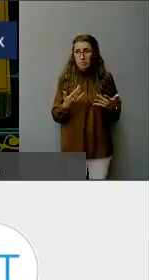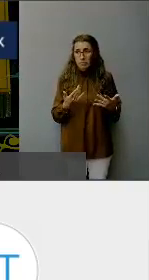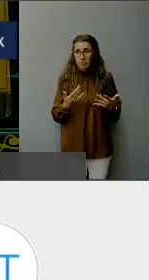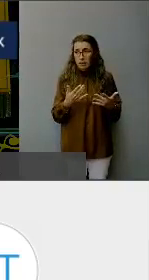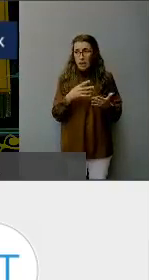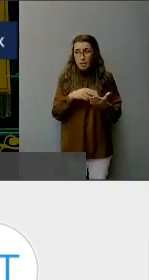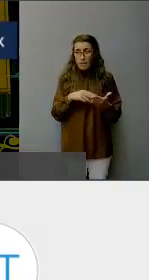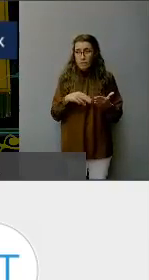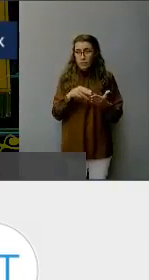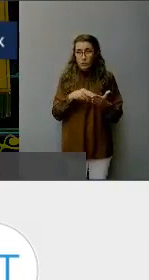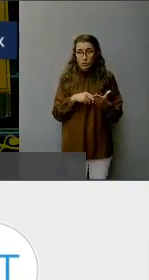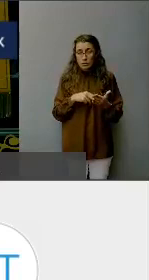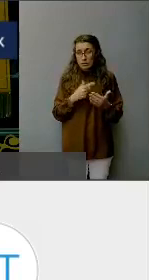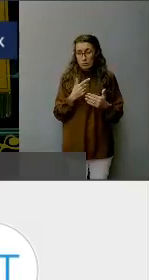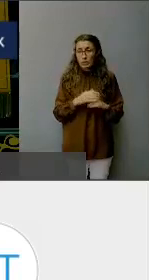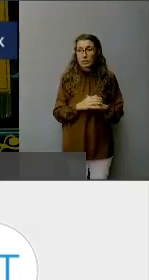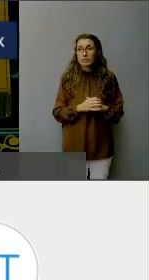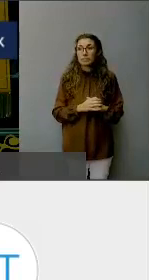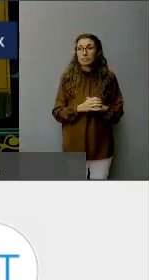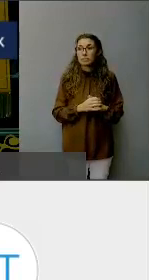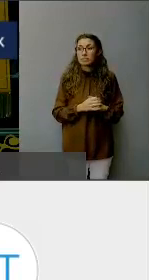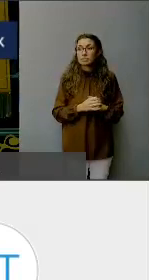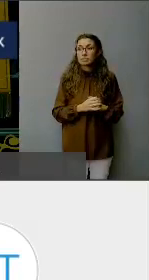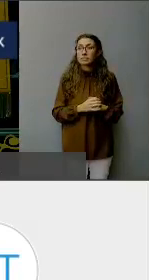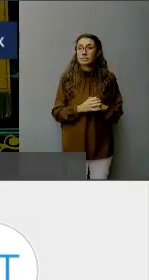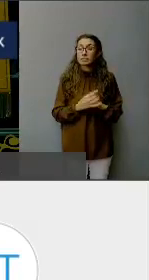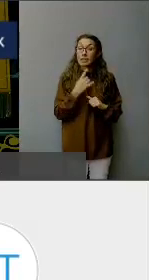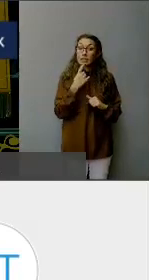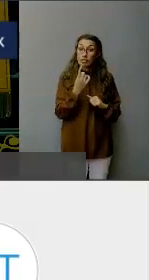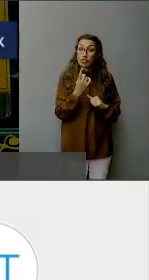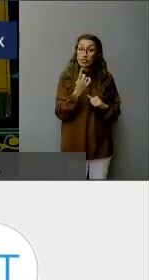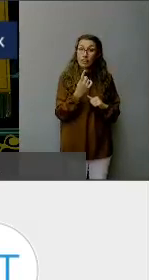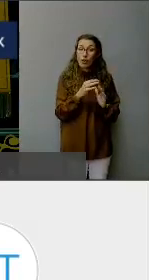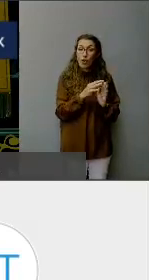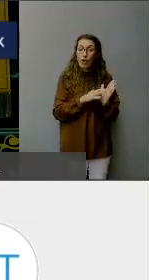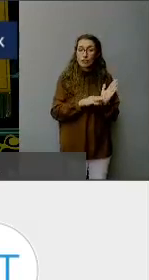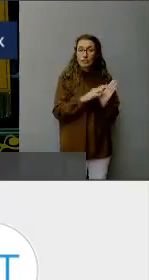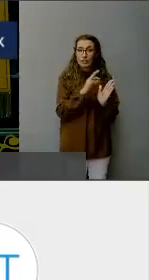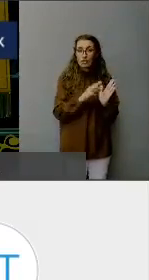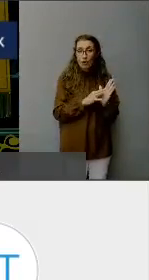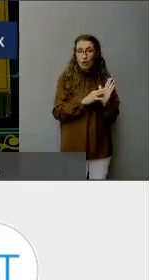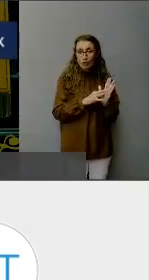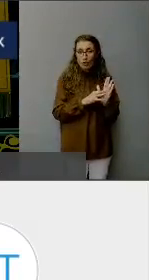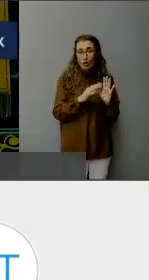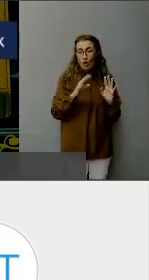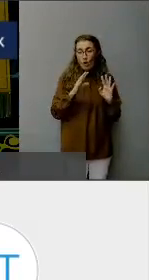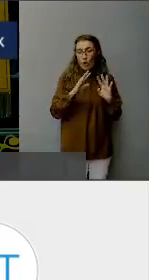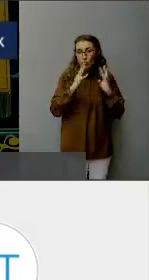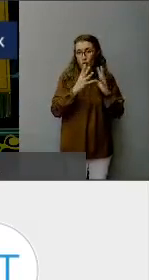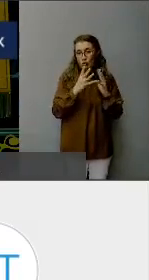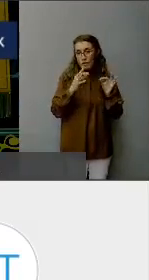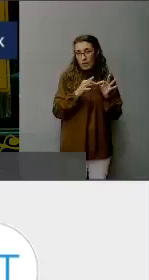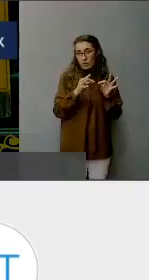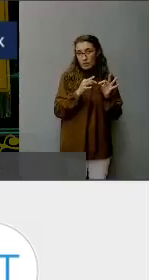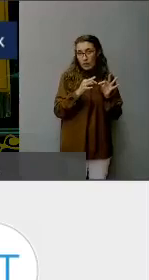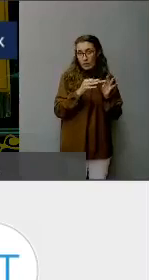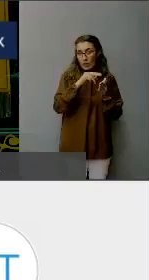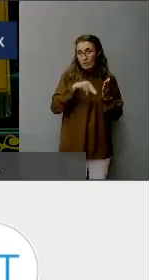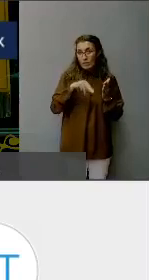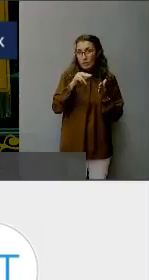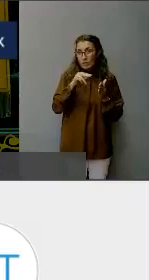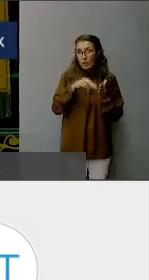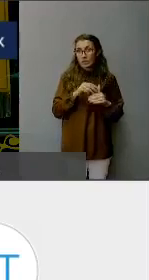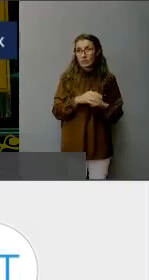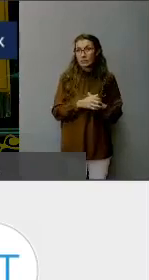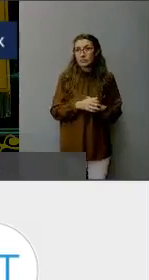pongo in votazione i primi tre ordini del giorno con parere favorevole della giunta si